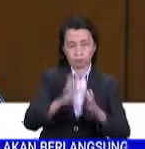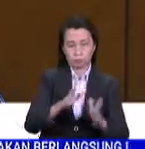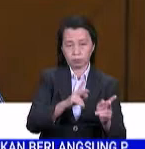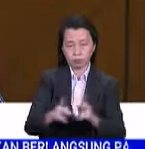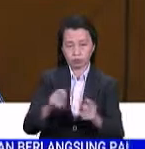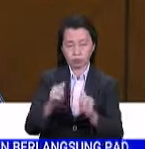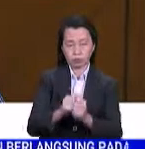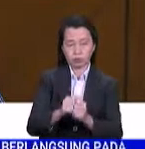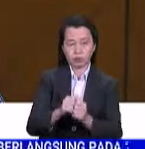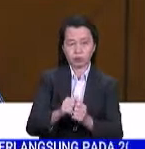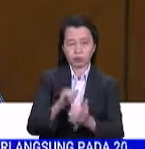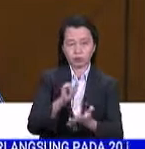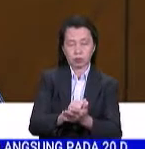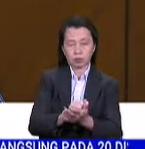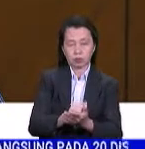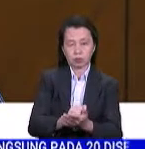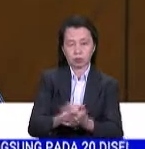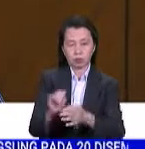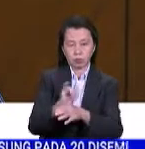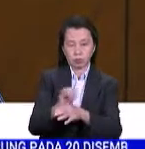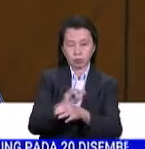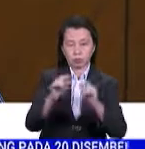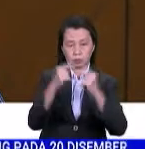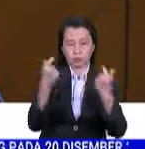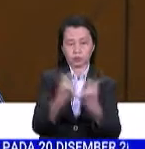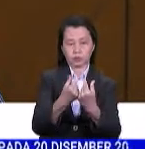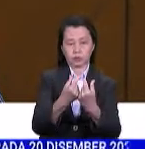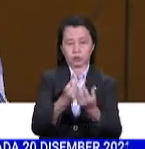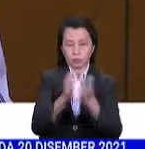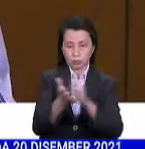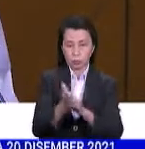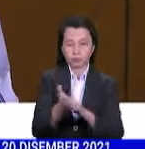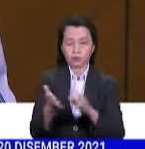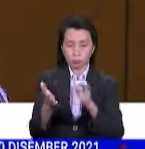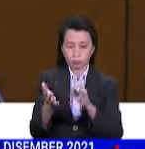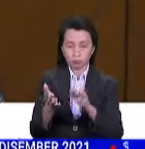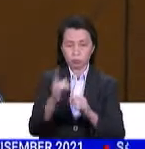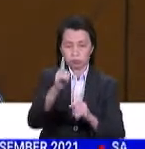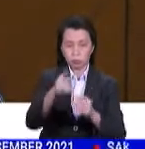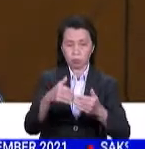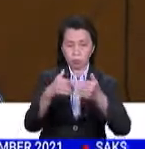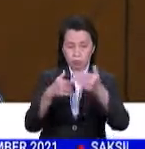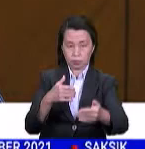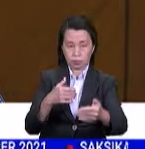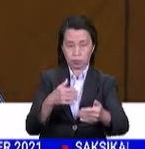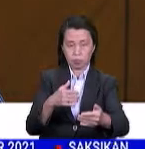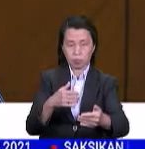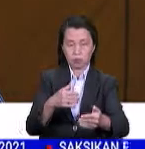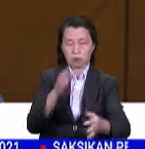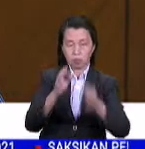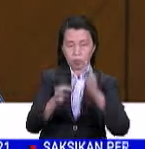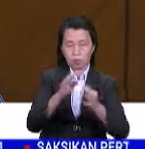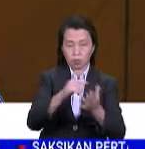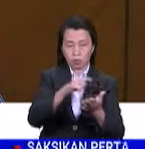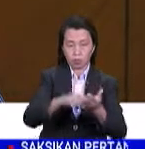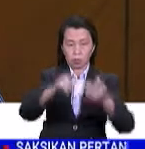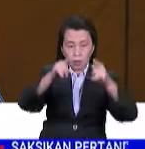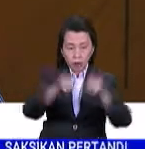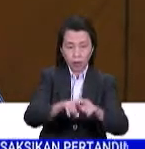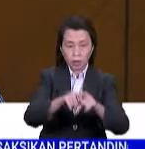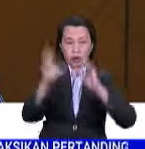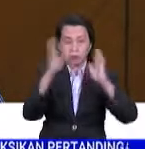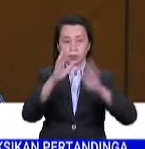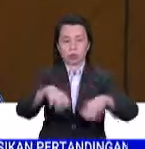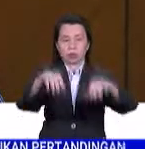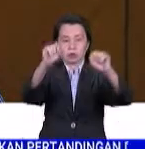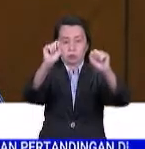dekat Pengerang under this maritime industry group. Yeah. So this is one step that we are going ahead. Then if this happens, that means Malaysia would